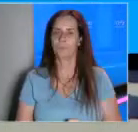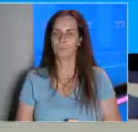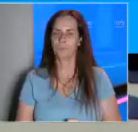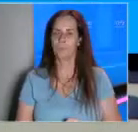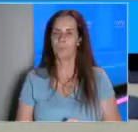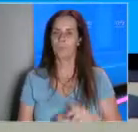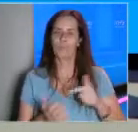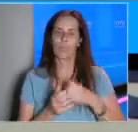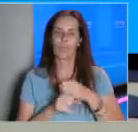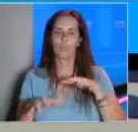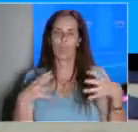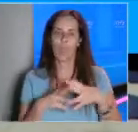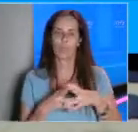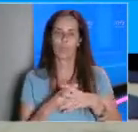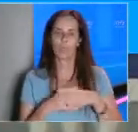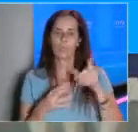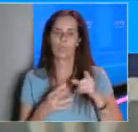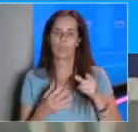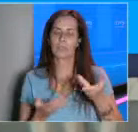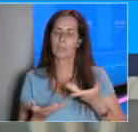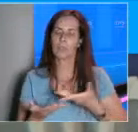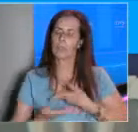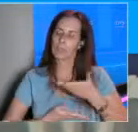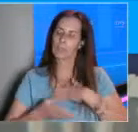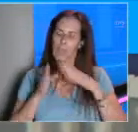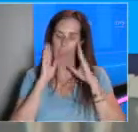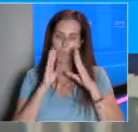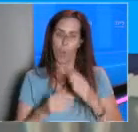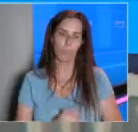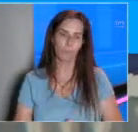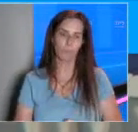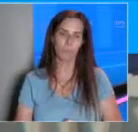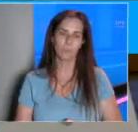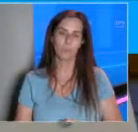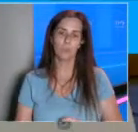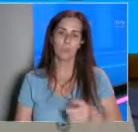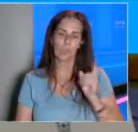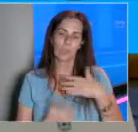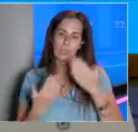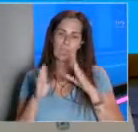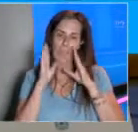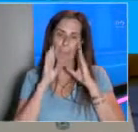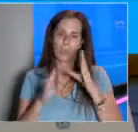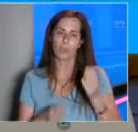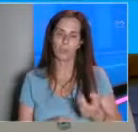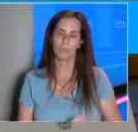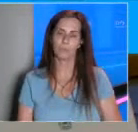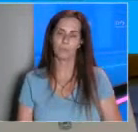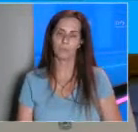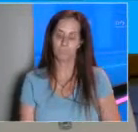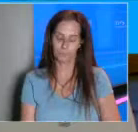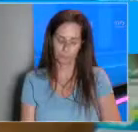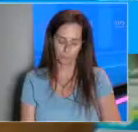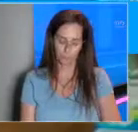ובשביל גם לקיים ממשלת אחדות כזאת צריך איזשהו מינימום של יחסי אמון. הוא צריך לתת אמון ואולי